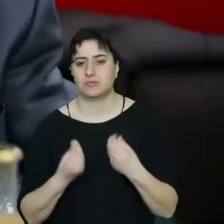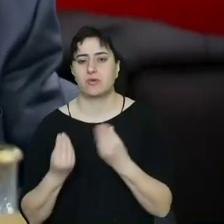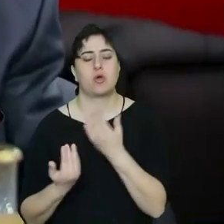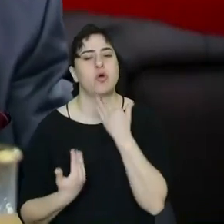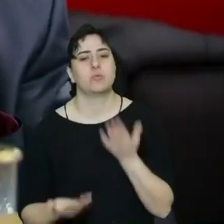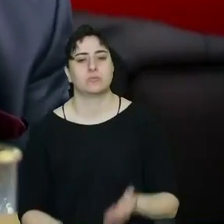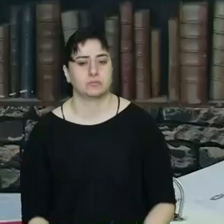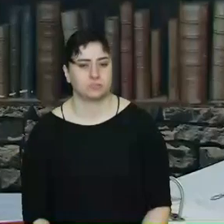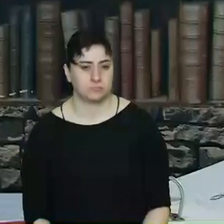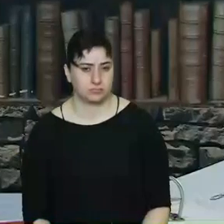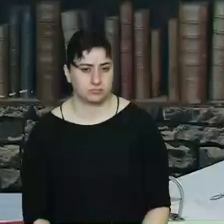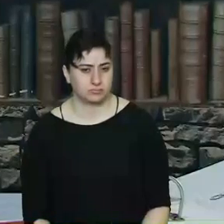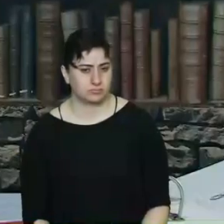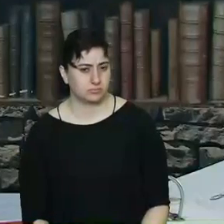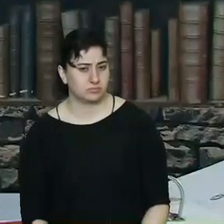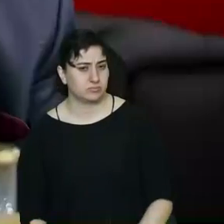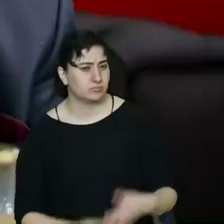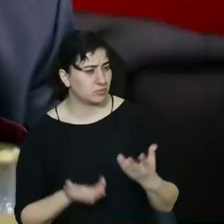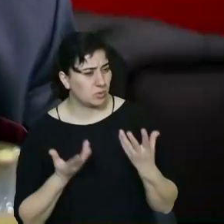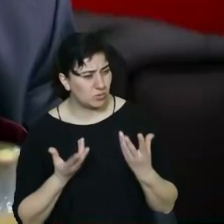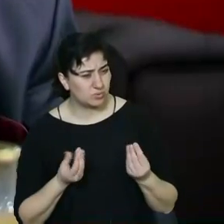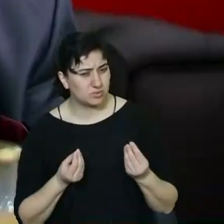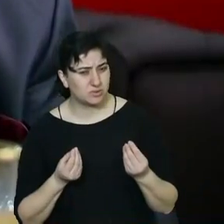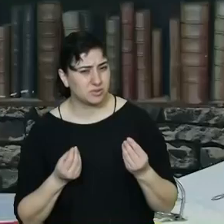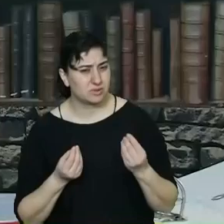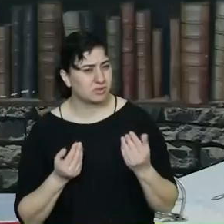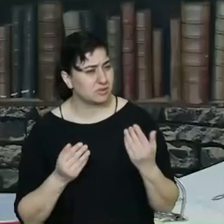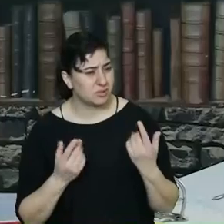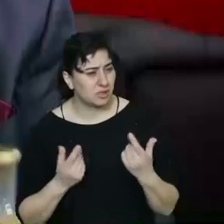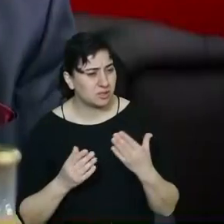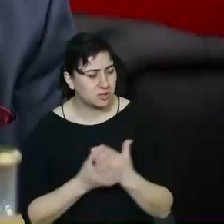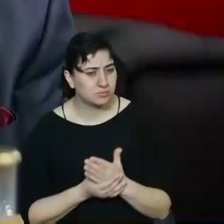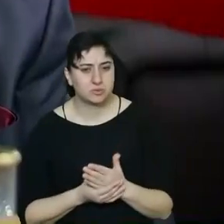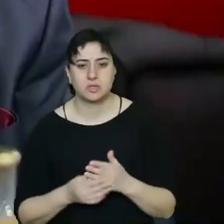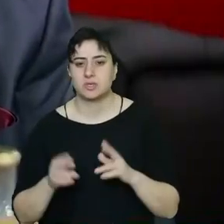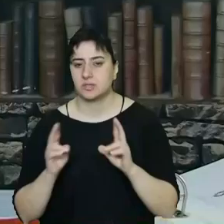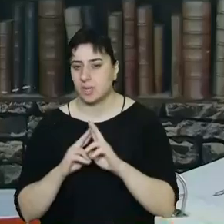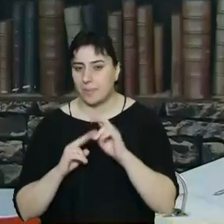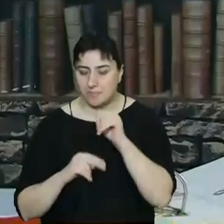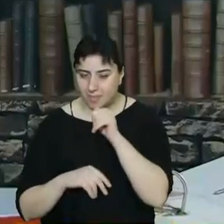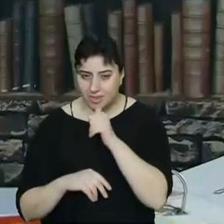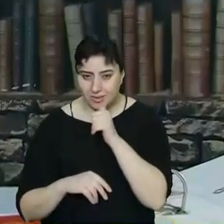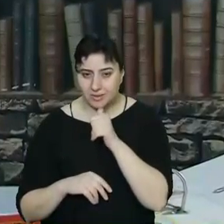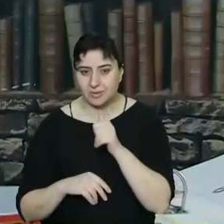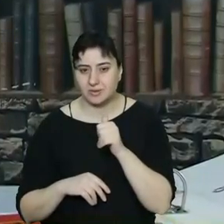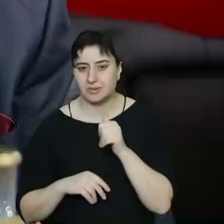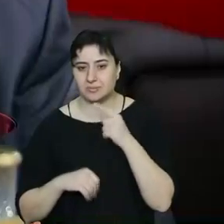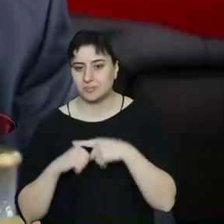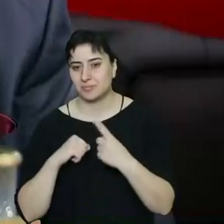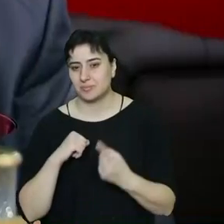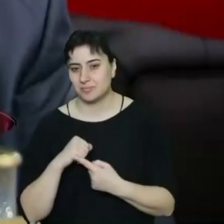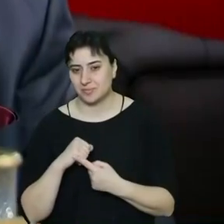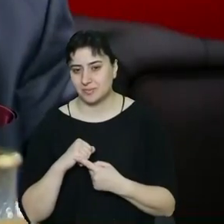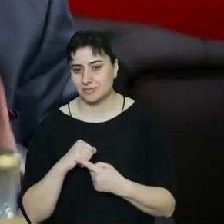emanet edilmez ya, vallahi. Devreye mi girmişsiniz? Neyin devresi babacığım bu? Kemal Bey'den bir